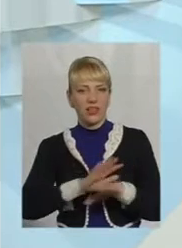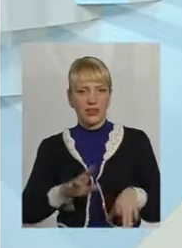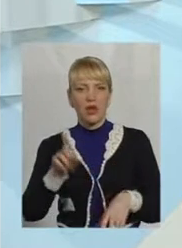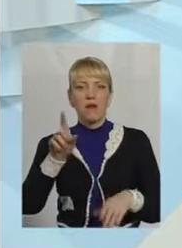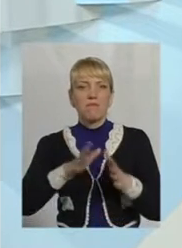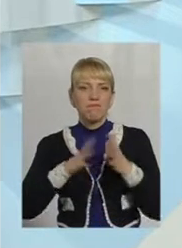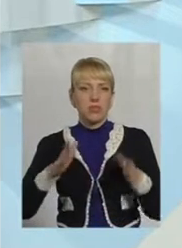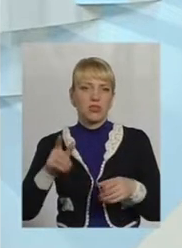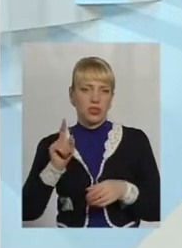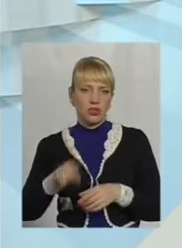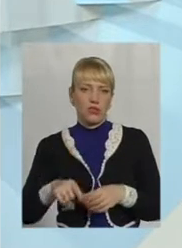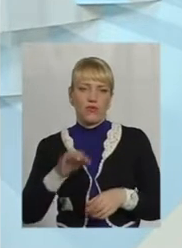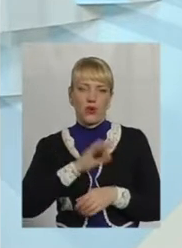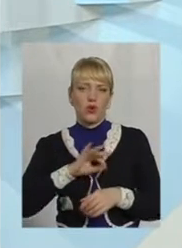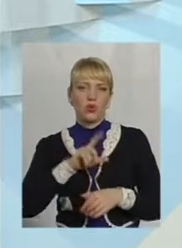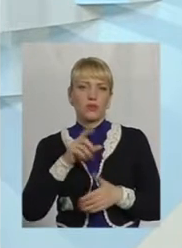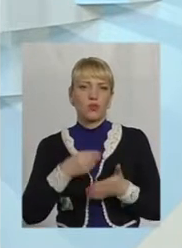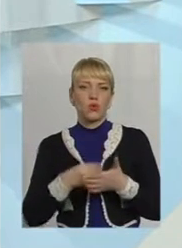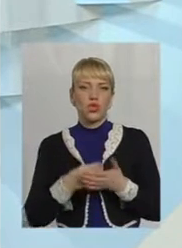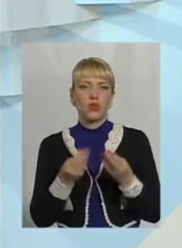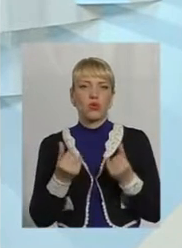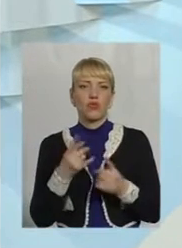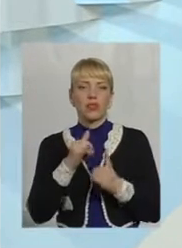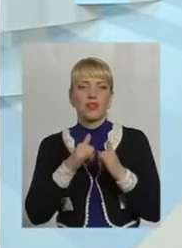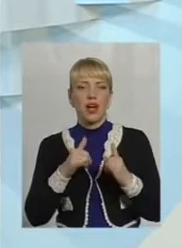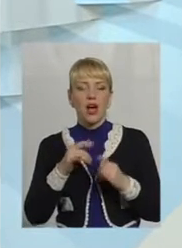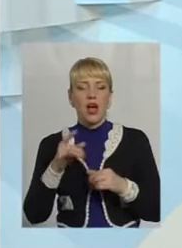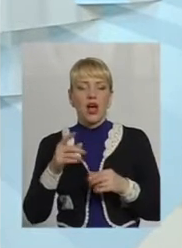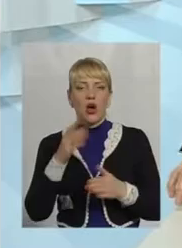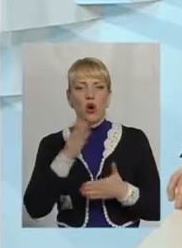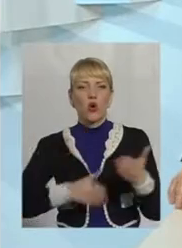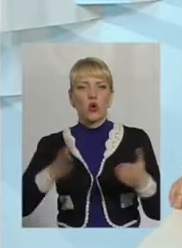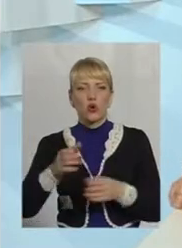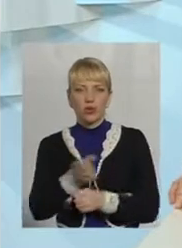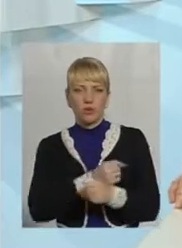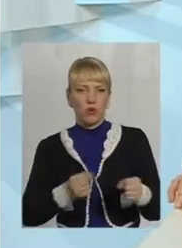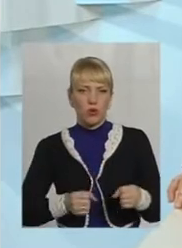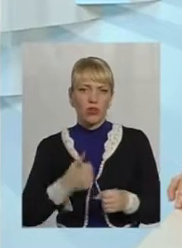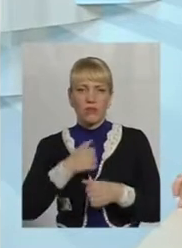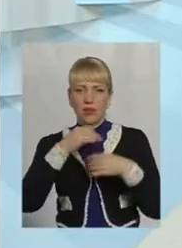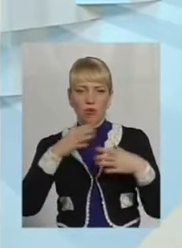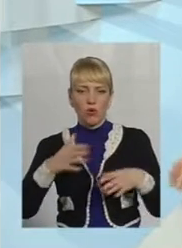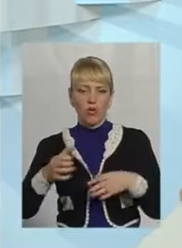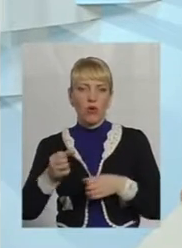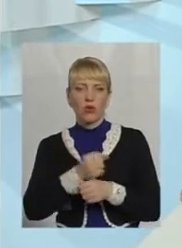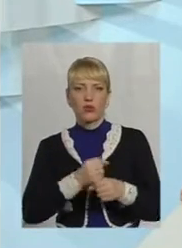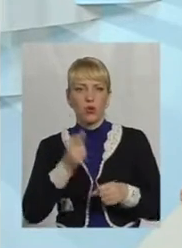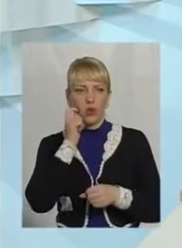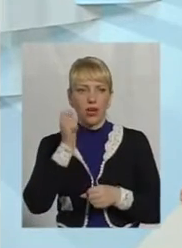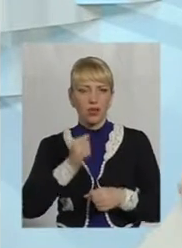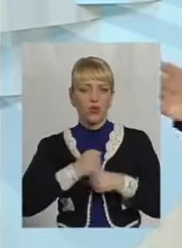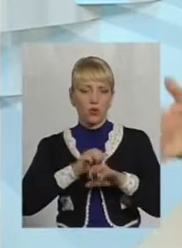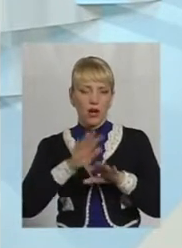того, використовуючи з бюджету кошти на роззброєння, ми не могли озброїти українську армію іншими